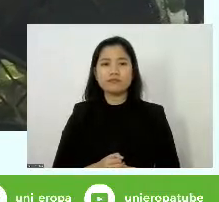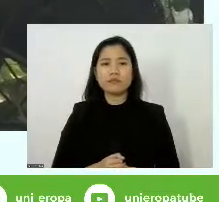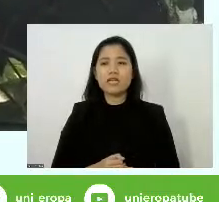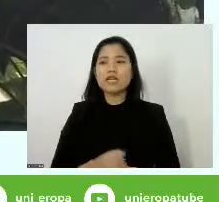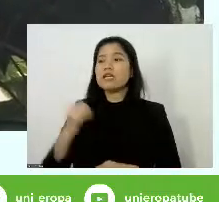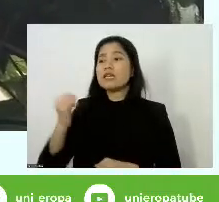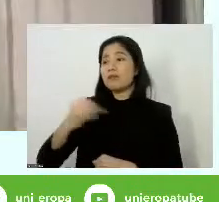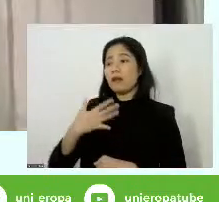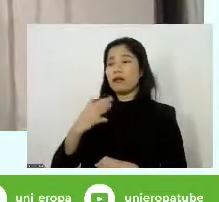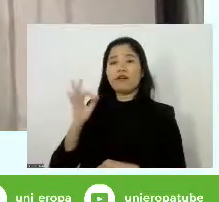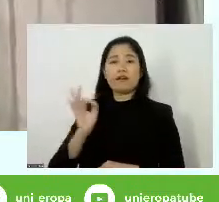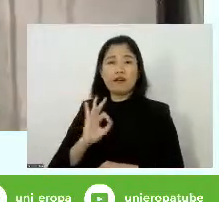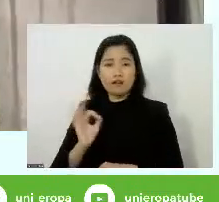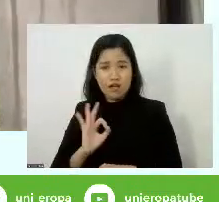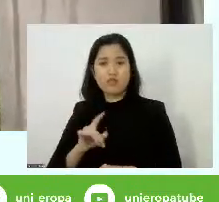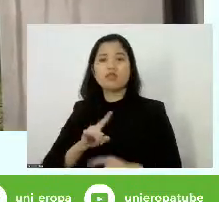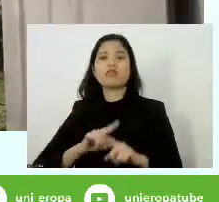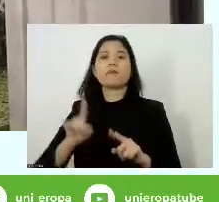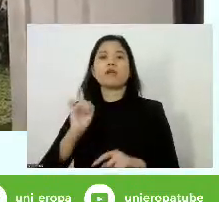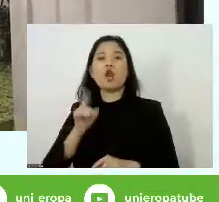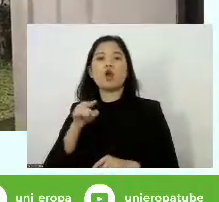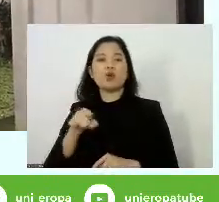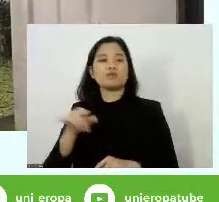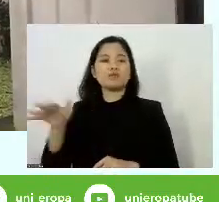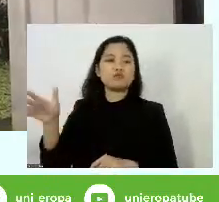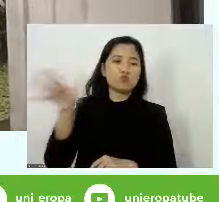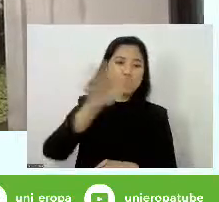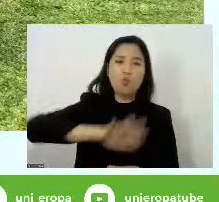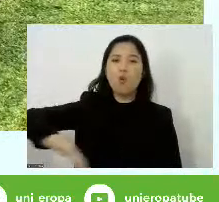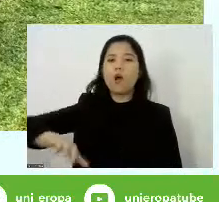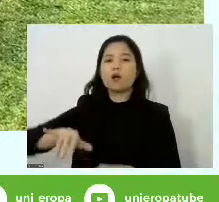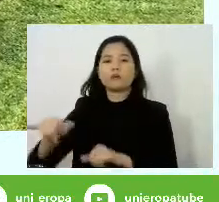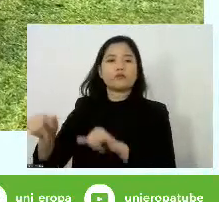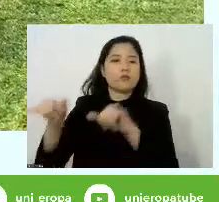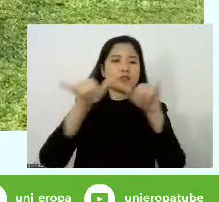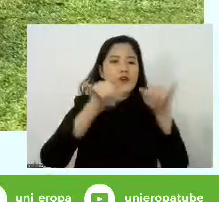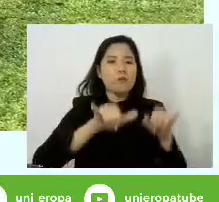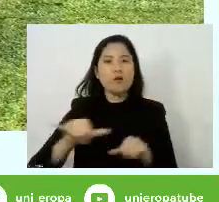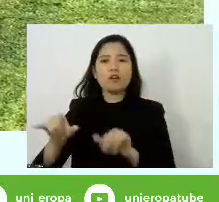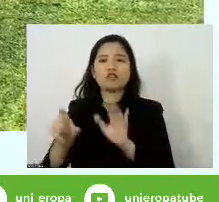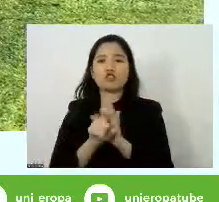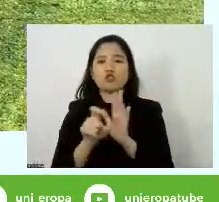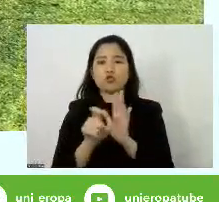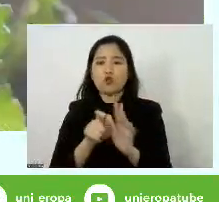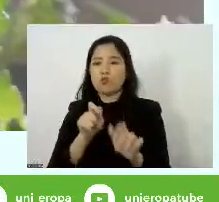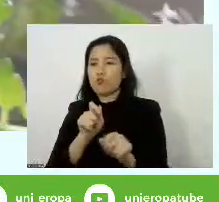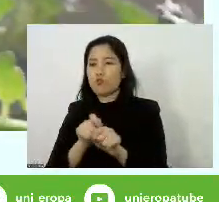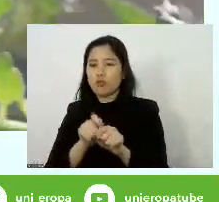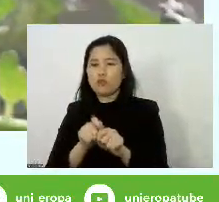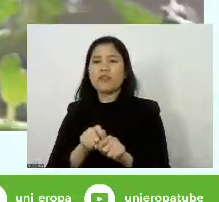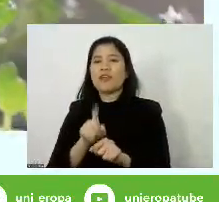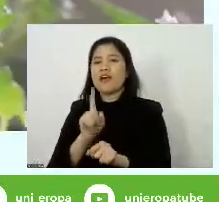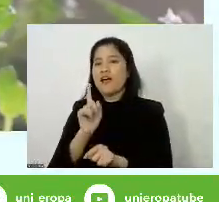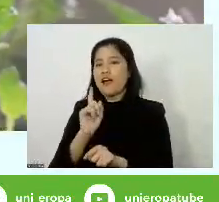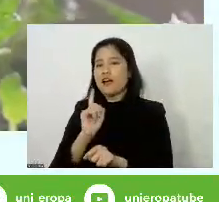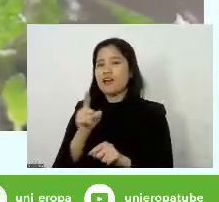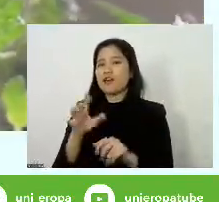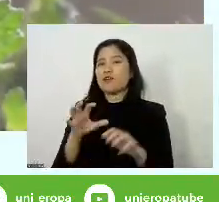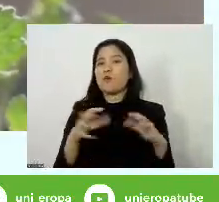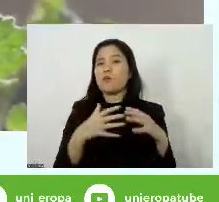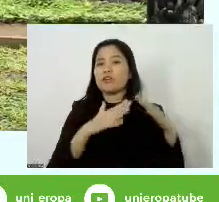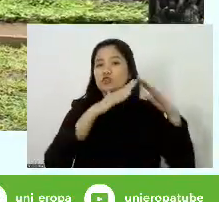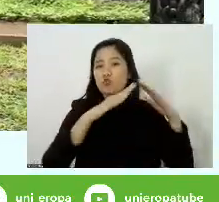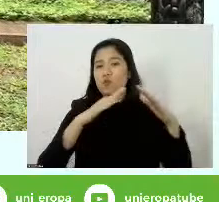berdampak tapi kalau misalnya tahu bisa bareng-bareng bikin misalnya contohnya nih ada di Kompleks